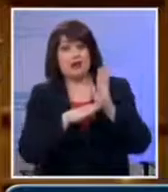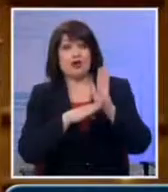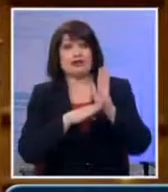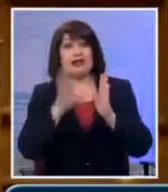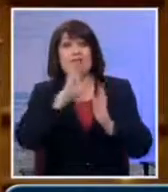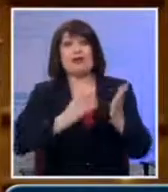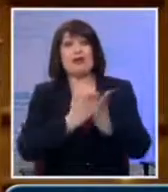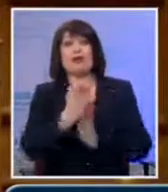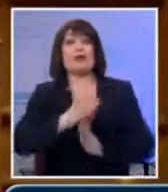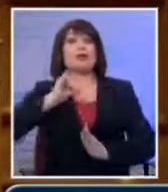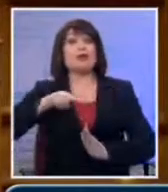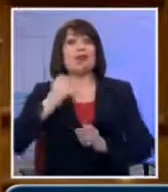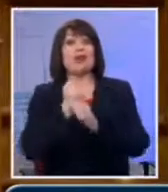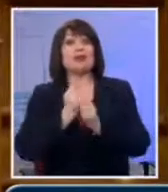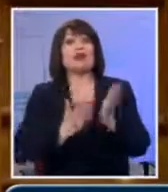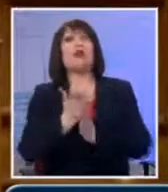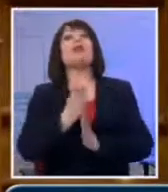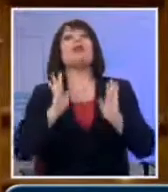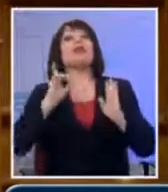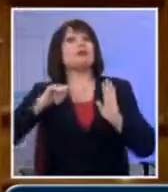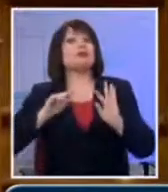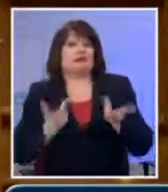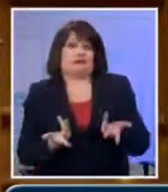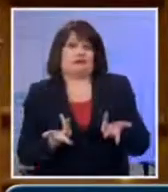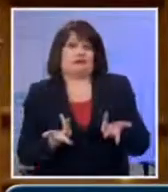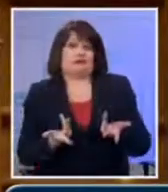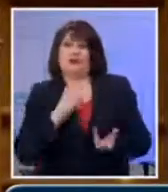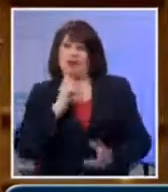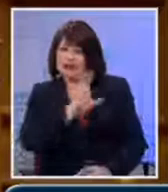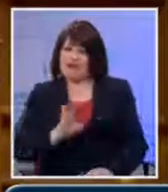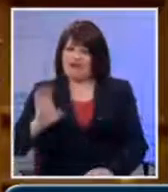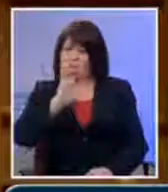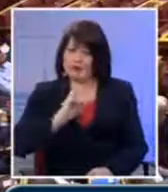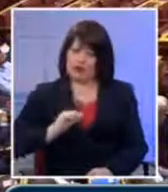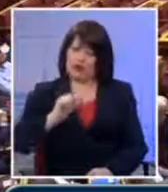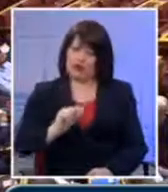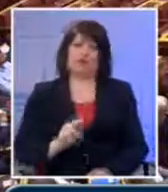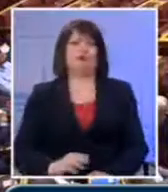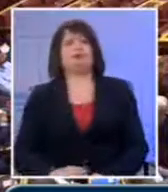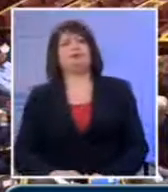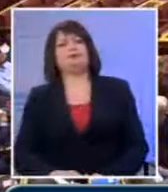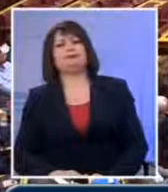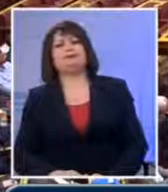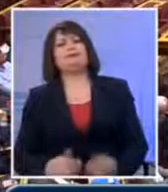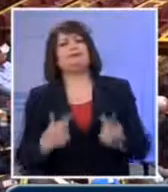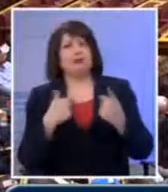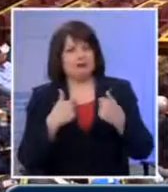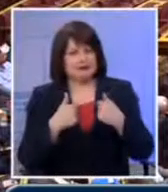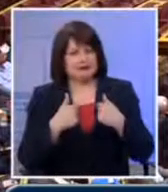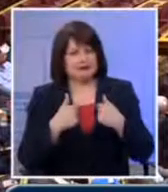ευρωπαϊκού δικαίου, του εργατικού δικαίου που διέπει όλες τις ευρωπαϊκές χώρες. Δεν πρόκειται, κυρίες και κύριοι